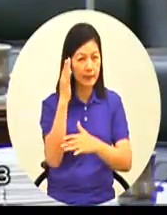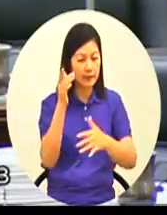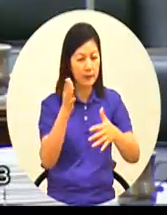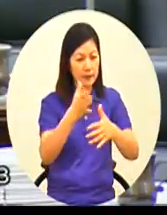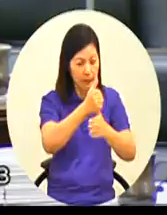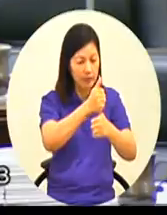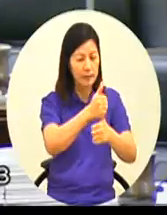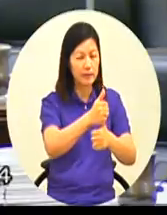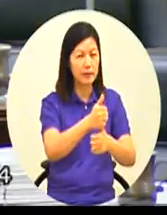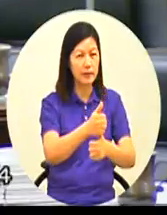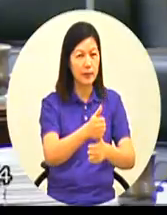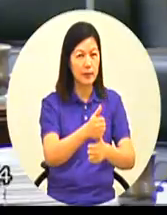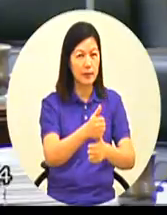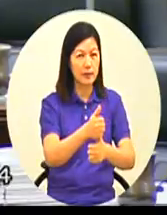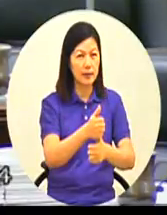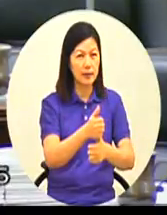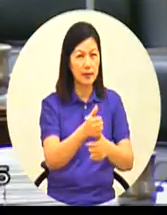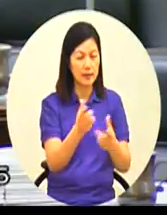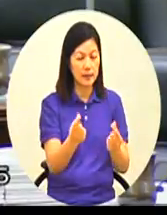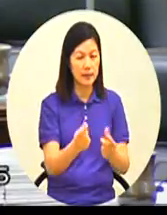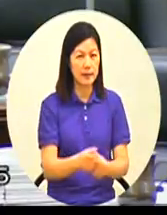你们都总是该知道这件事吧？